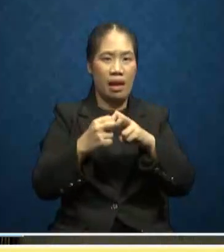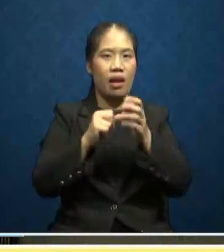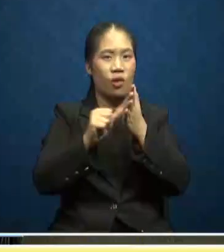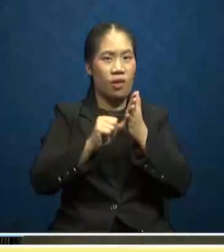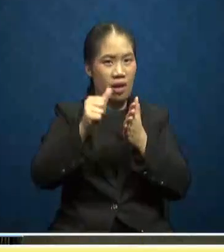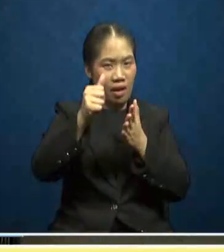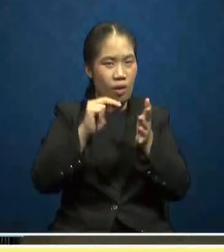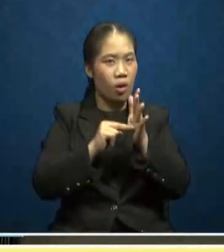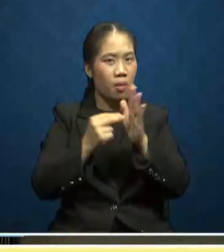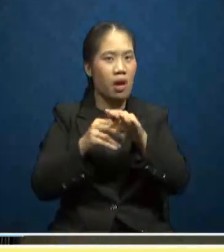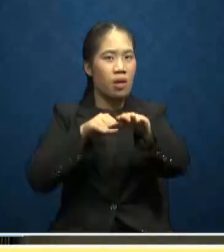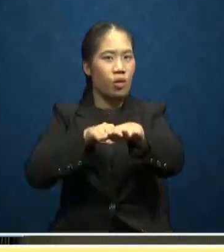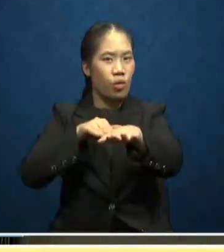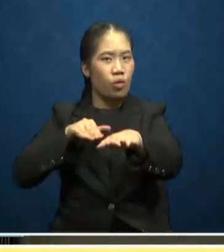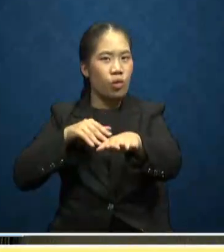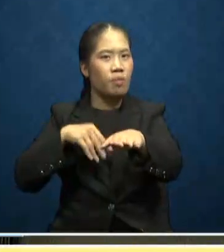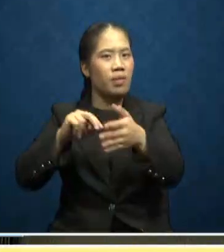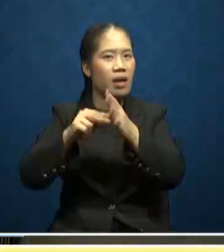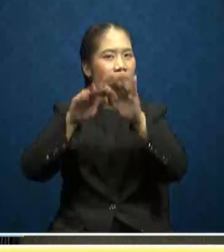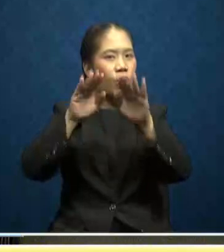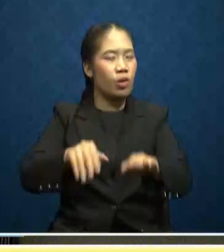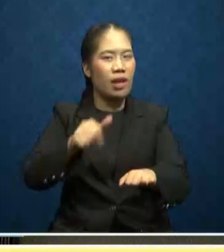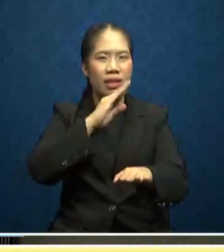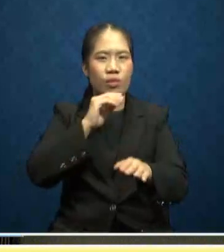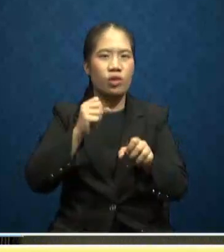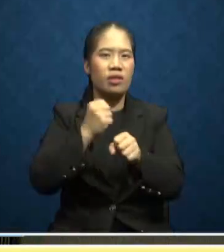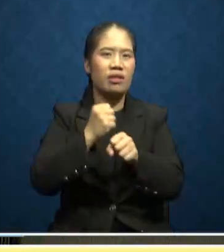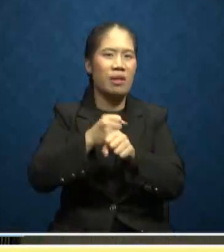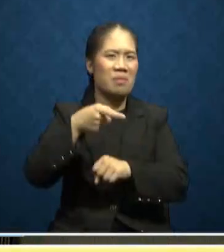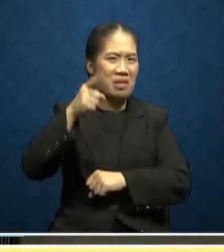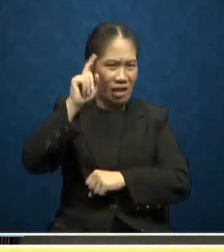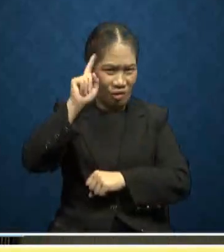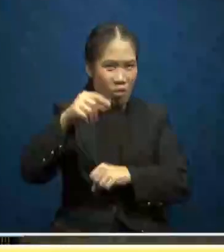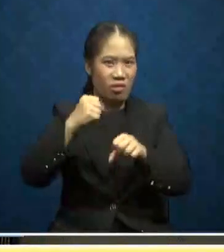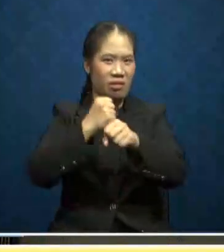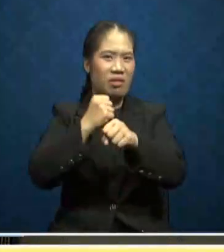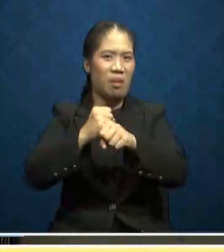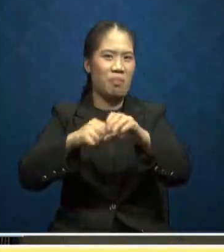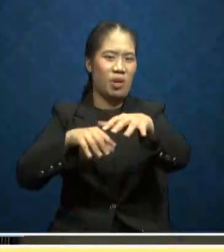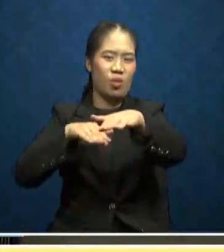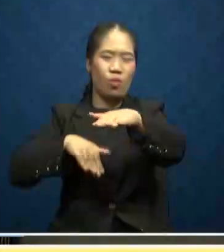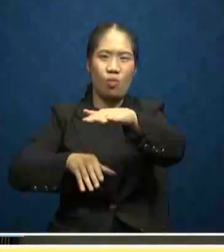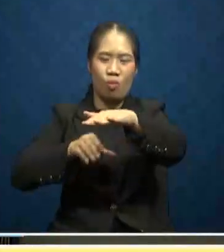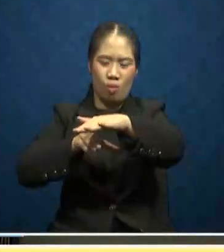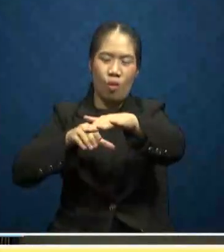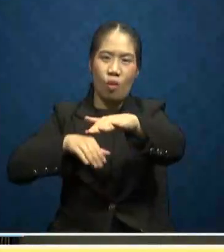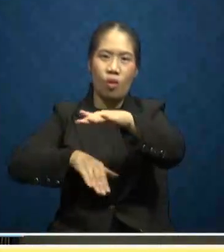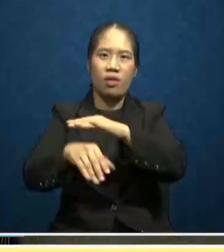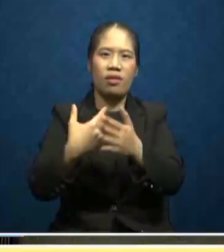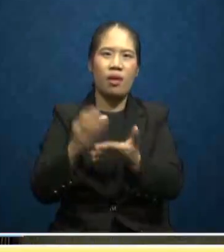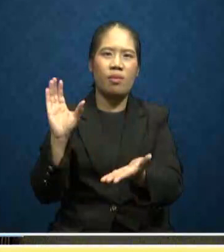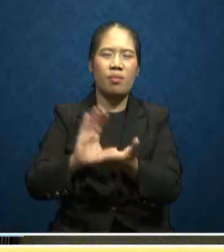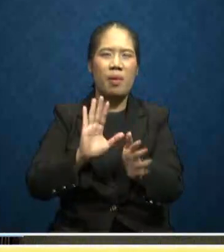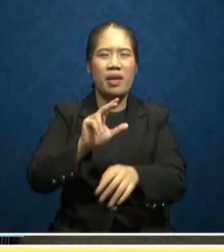ดจุดตัดแต่ถ้าทำช้าต่อไปไม่ใช่สะพานข้ามแยกครับจะต้องทำสะพานอุโมงค์ข้ามแยกนะครับซึ่งงบประมาณสะพานข้ามแยกนั้นประมาณ